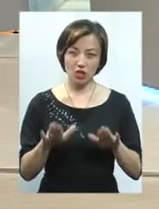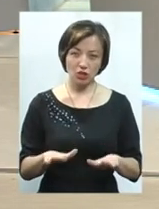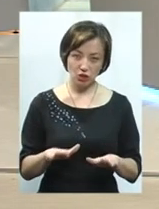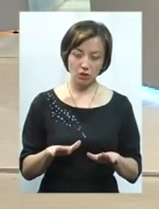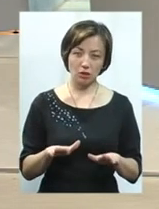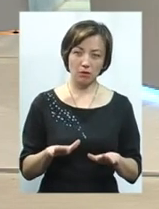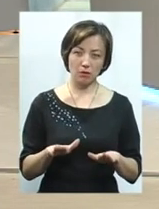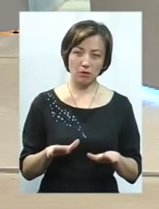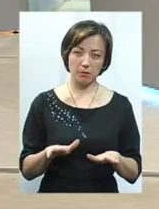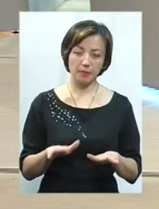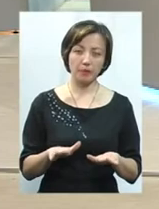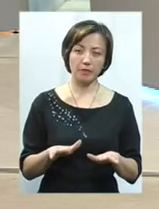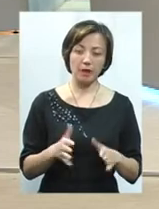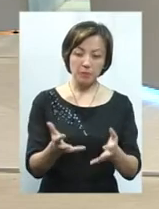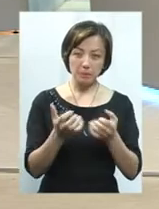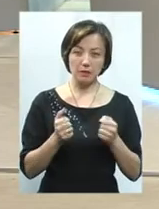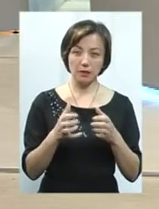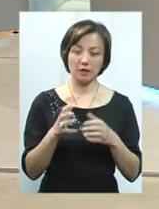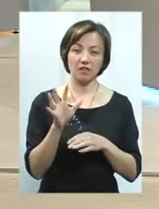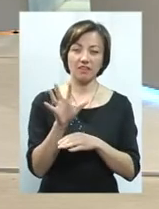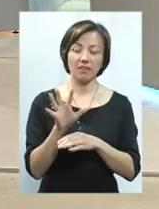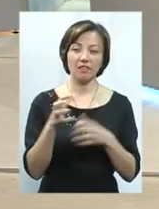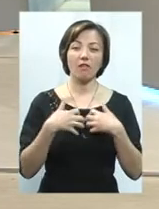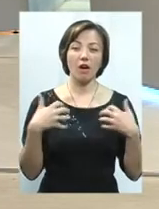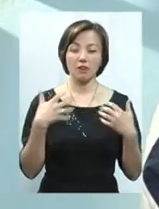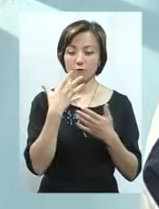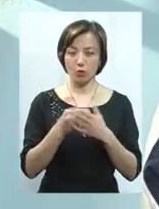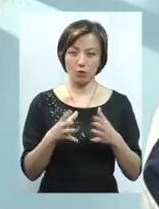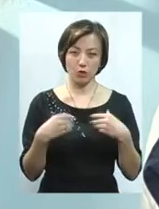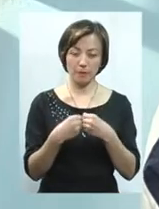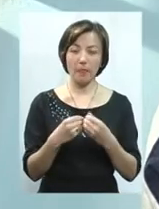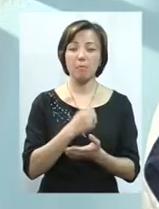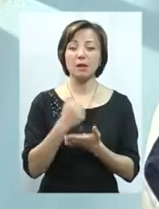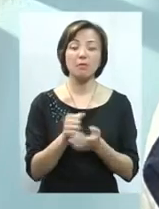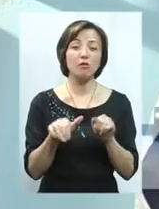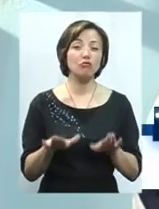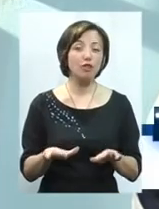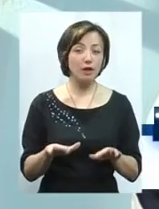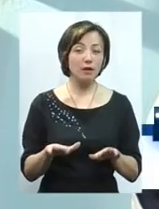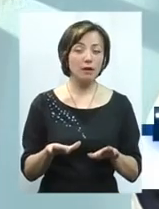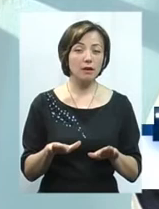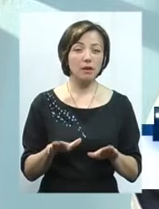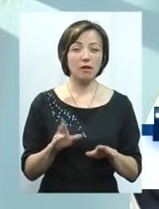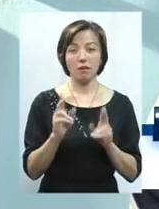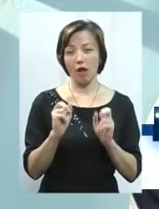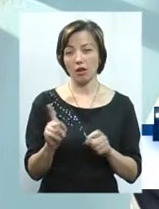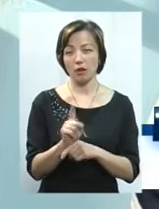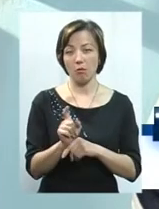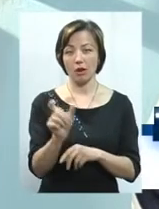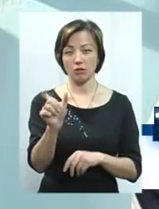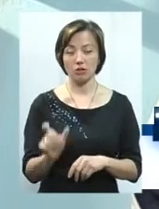прийняття тварини в свою родину? Ну, приймати рішення як нормальний